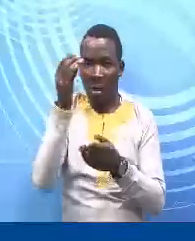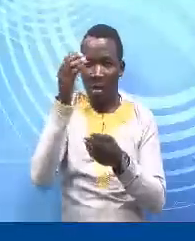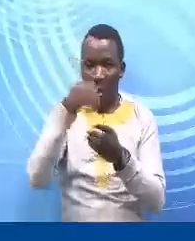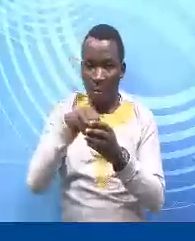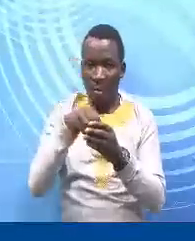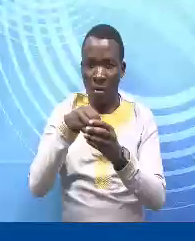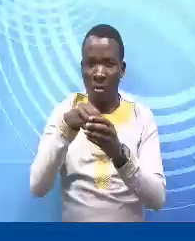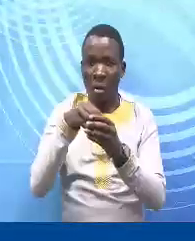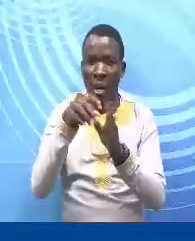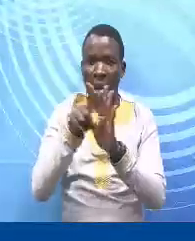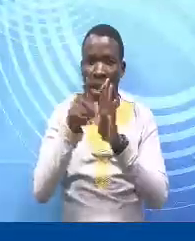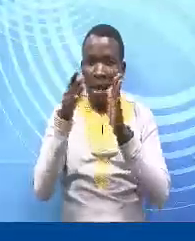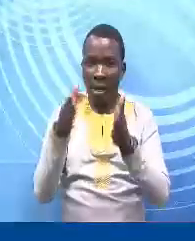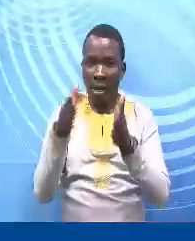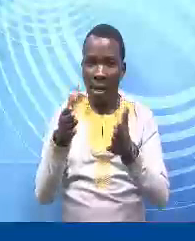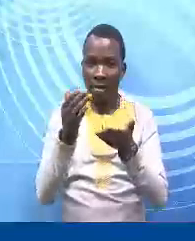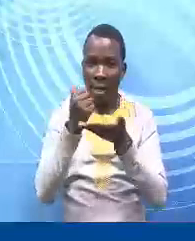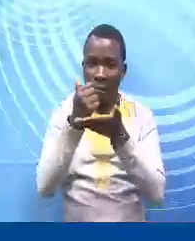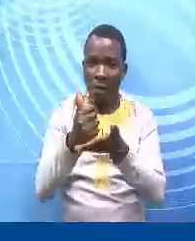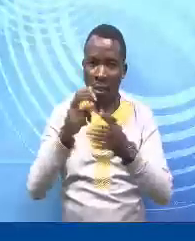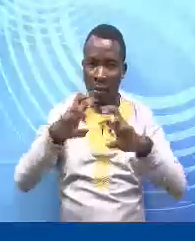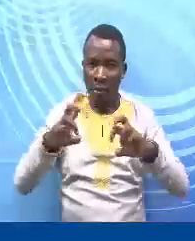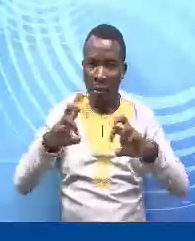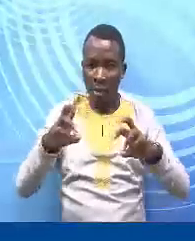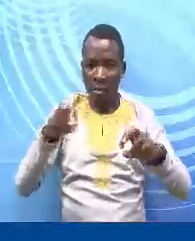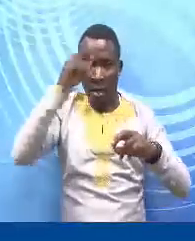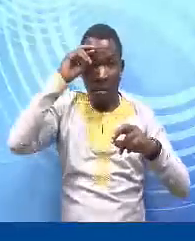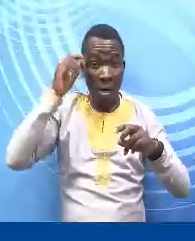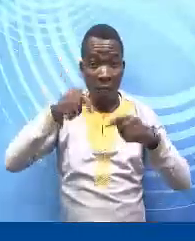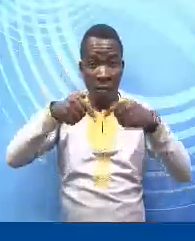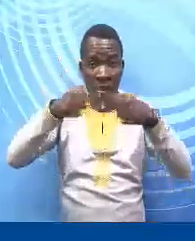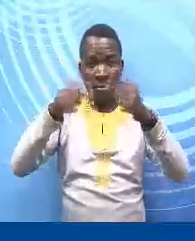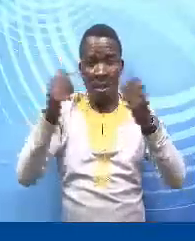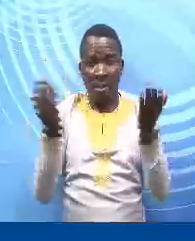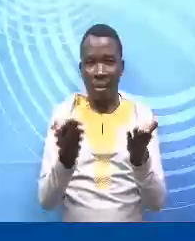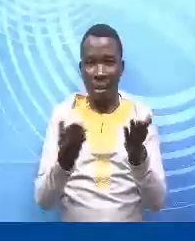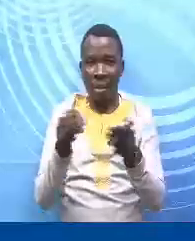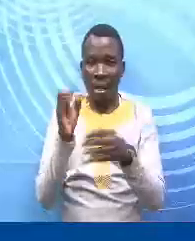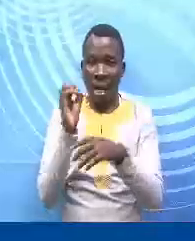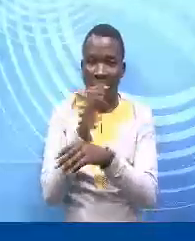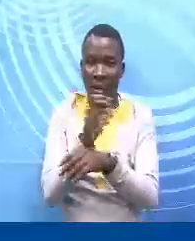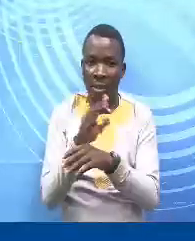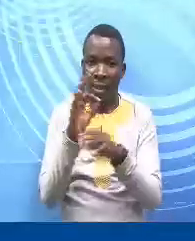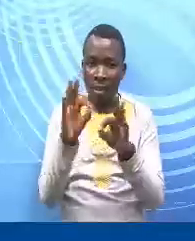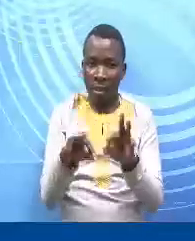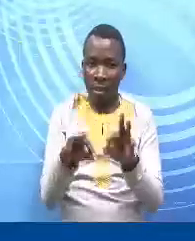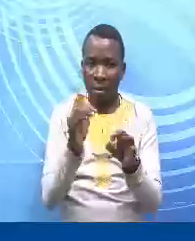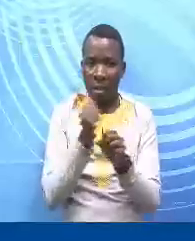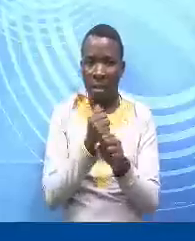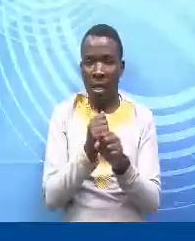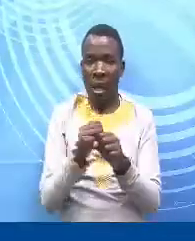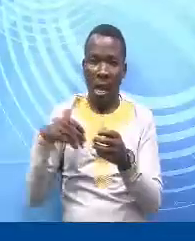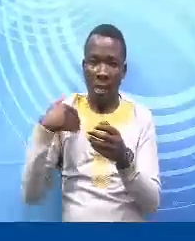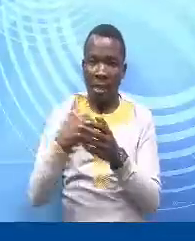n'umunyamategeko akamufasha kureba icyo bapfa yamugira inama y'icyo yakora ageze ku